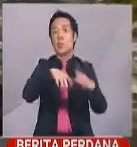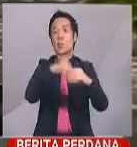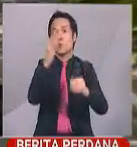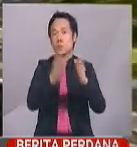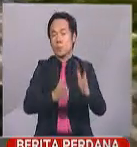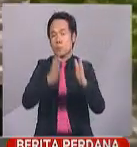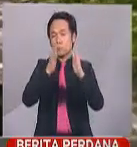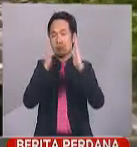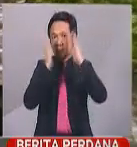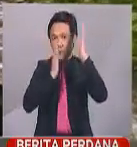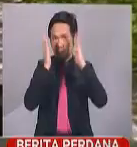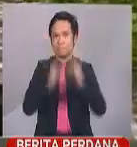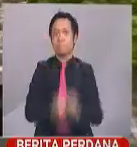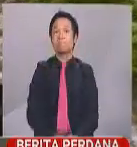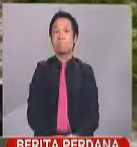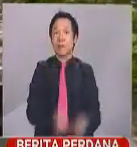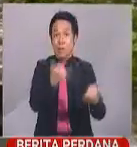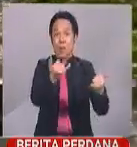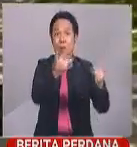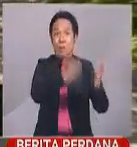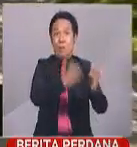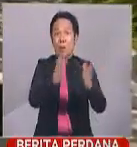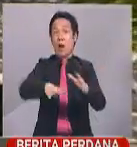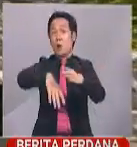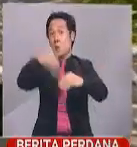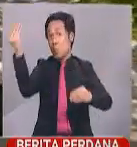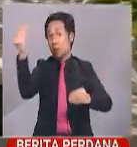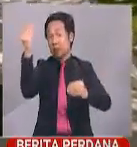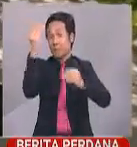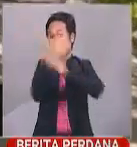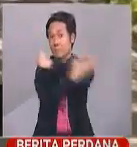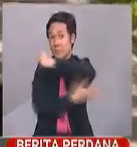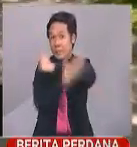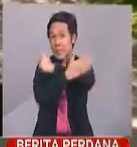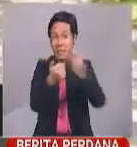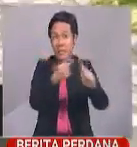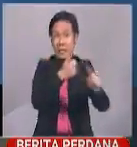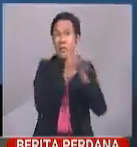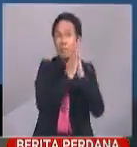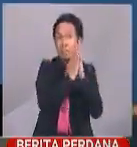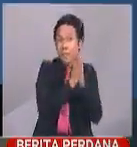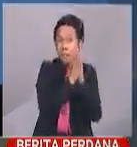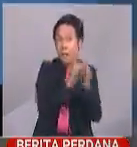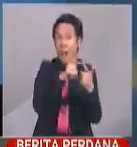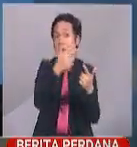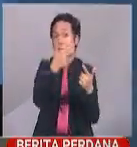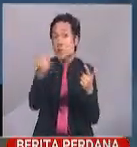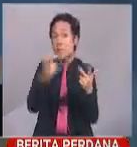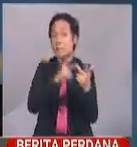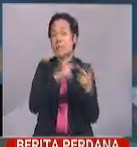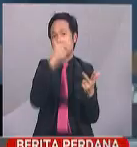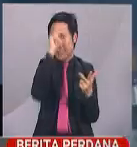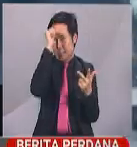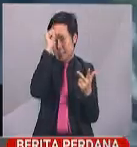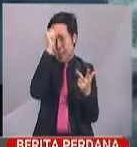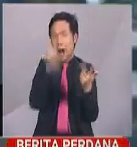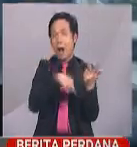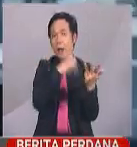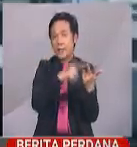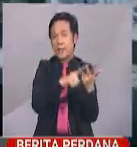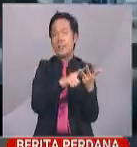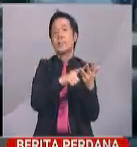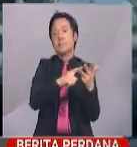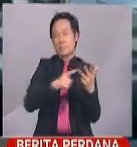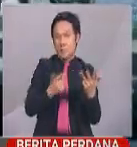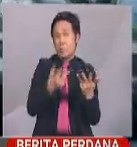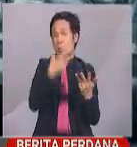Hai warga asing yang dipercayai dari Myanmar Indonesia Indah Nepal dan Pakistan itu